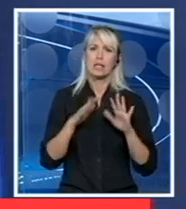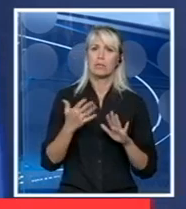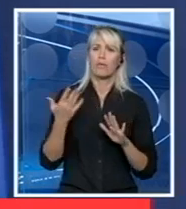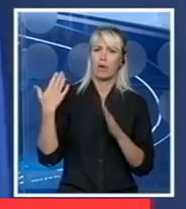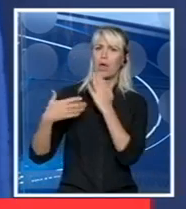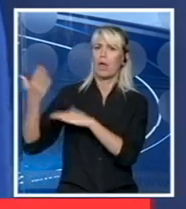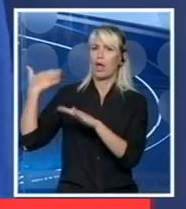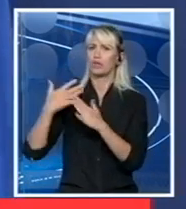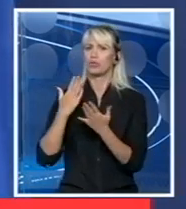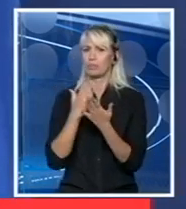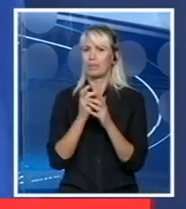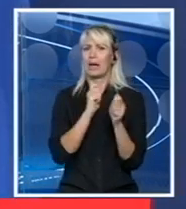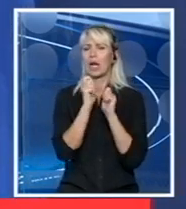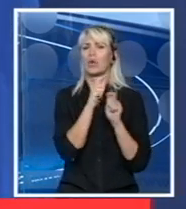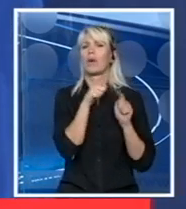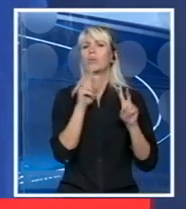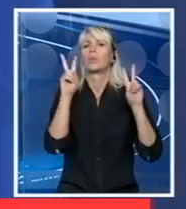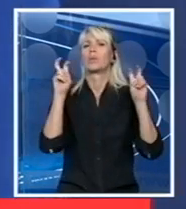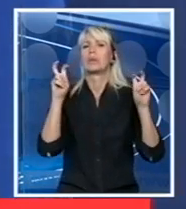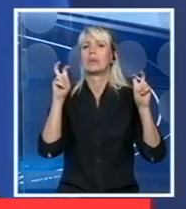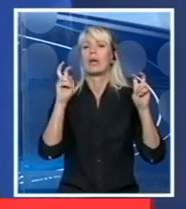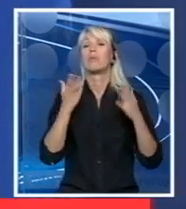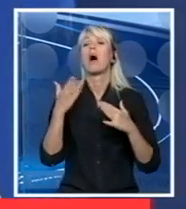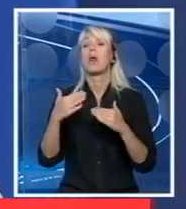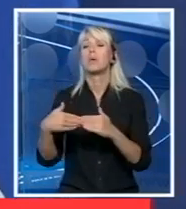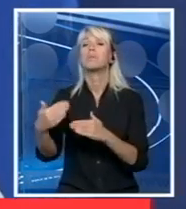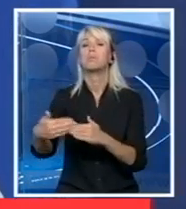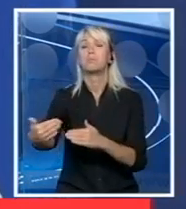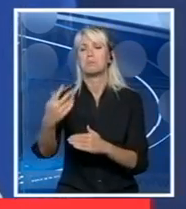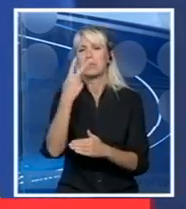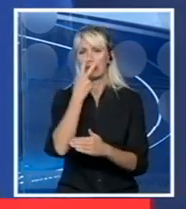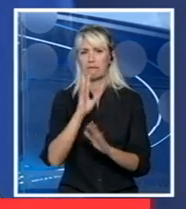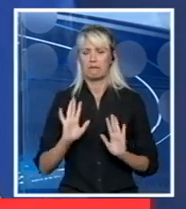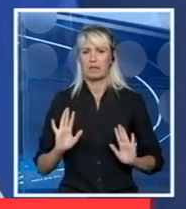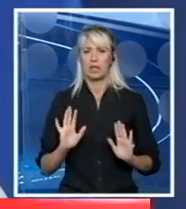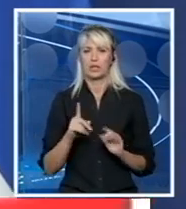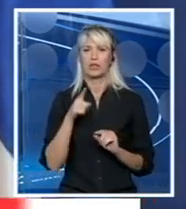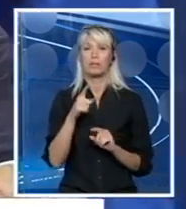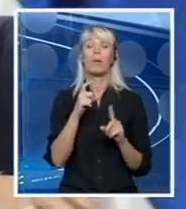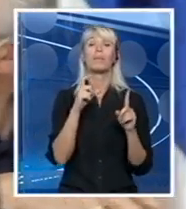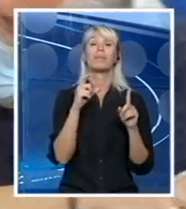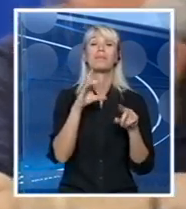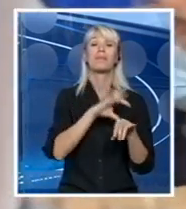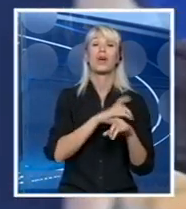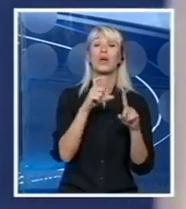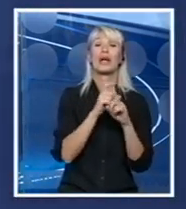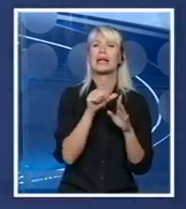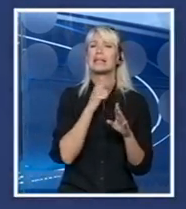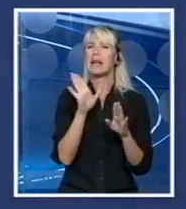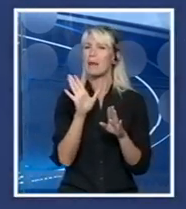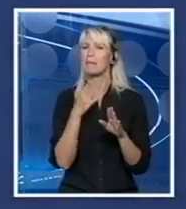je jasno, ali vidjet ćemo u bliskoj budućnosti. Samo kao dopuna, mi vas od samog